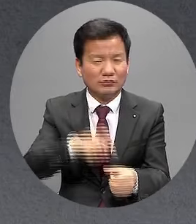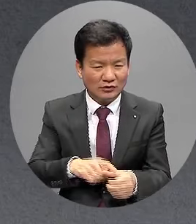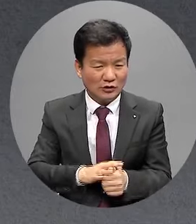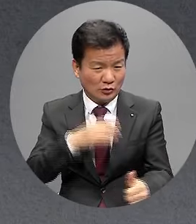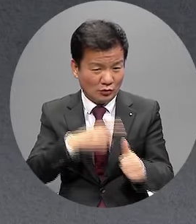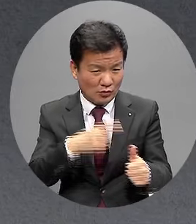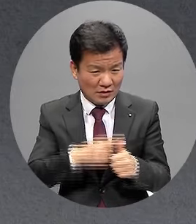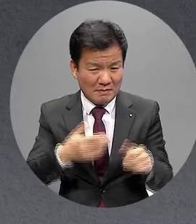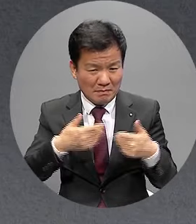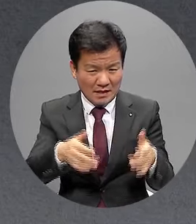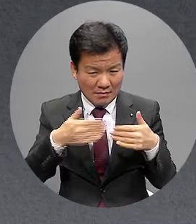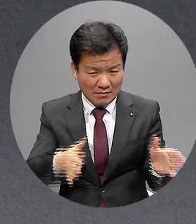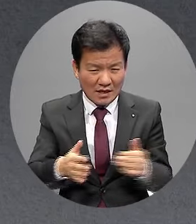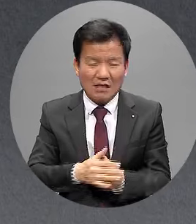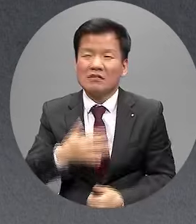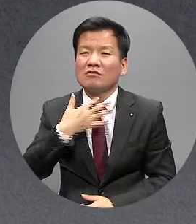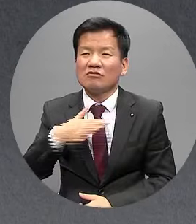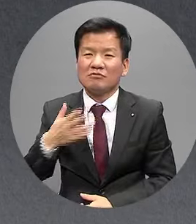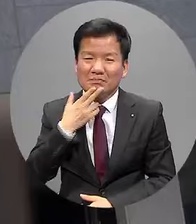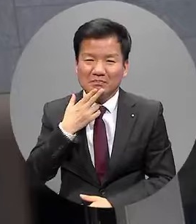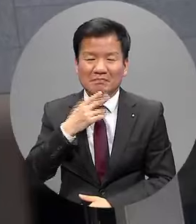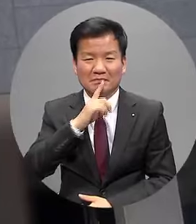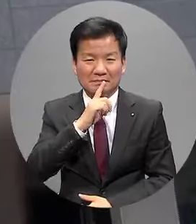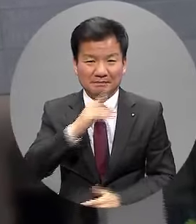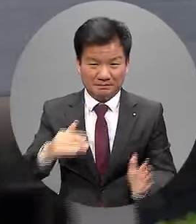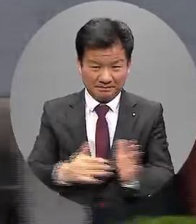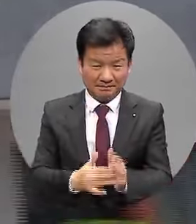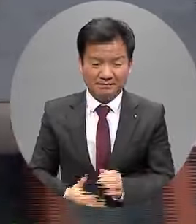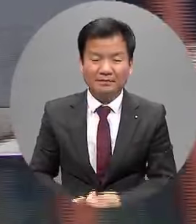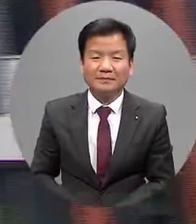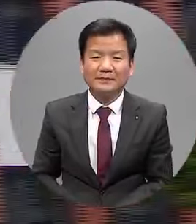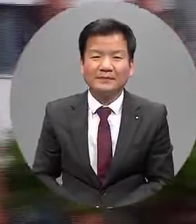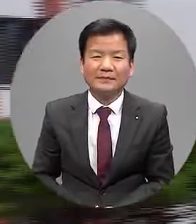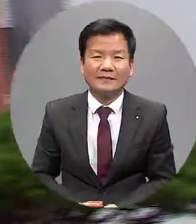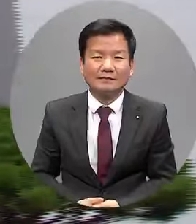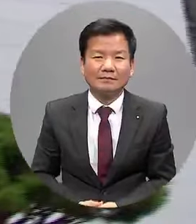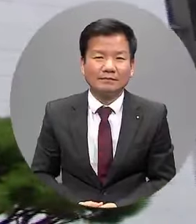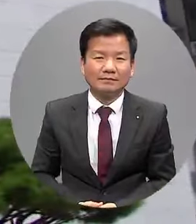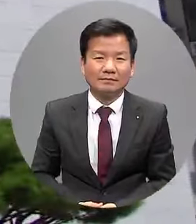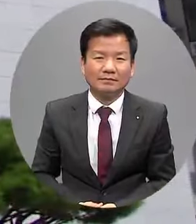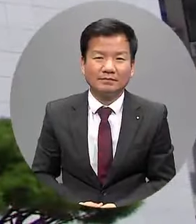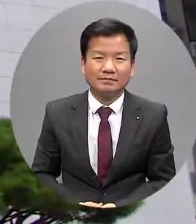욕설과 막말을 한 사실은 추호도 없다고 반박했습니다. MBC 뉴스 김우초입니다.